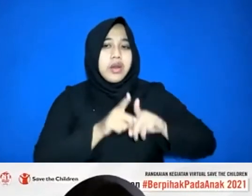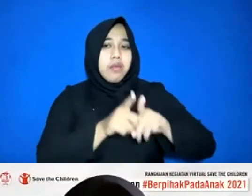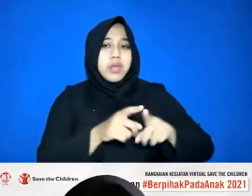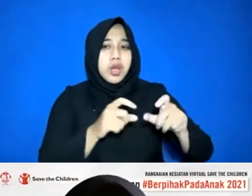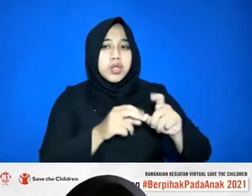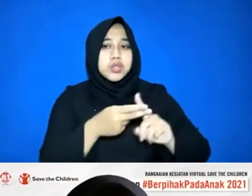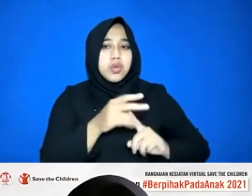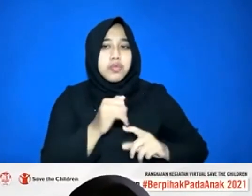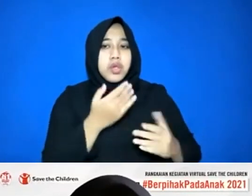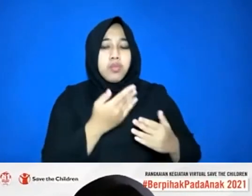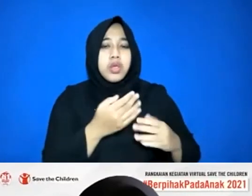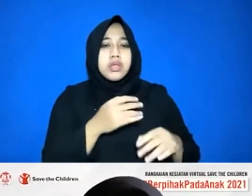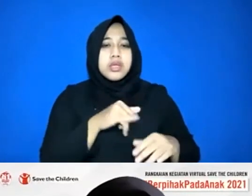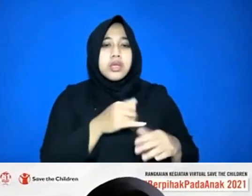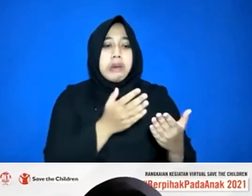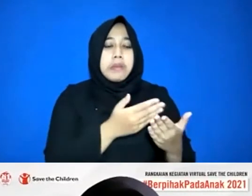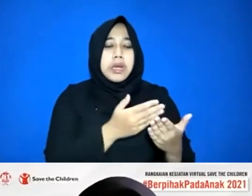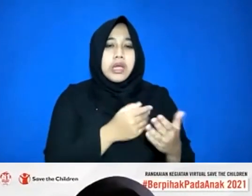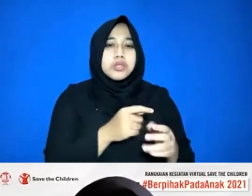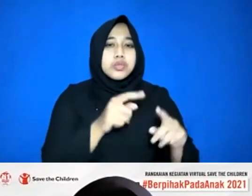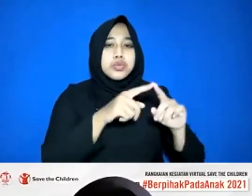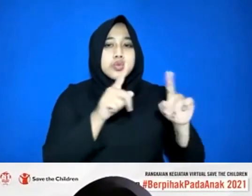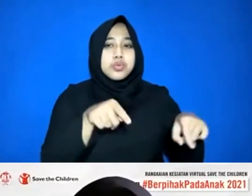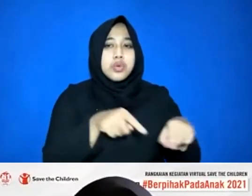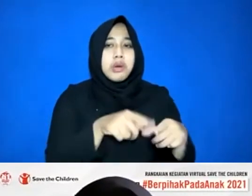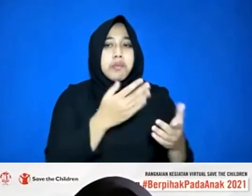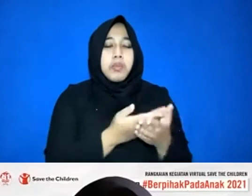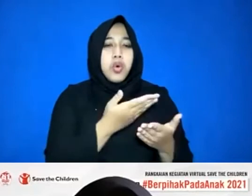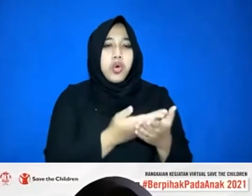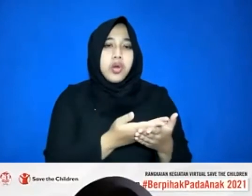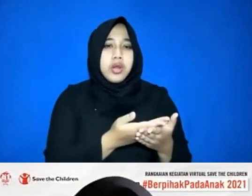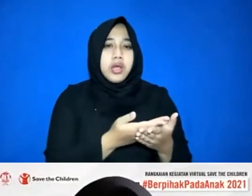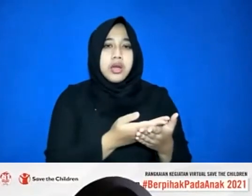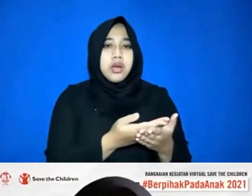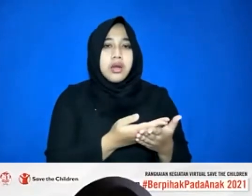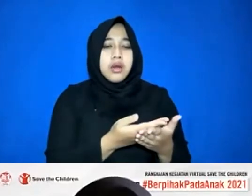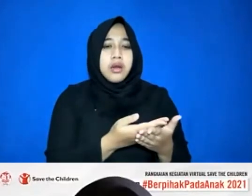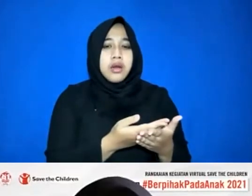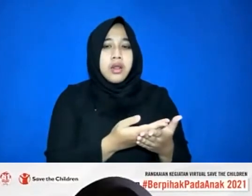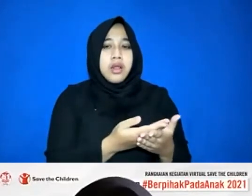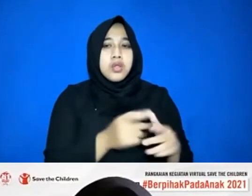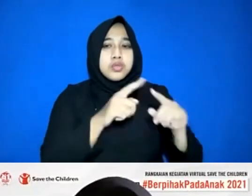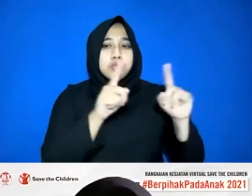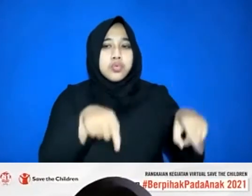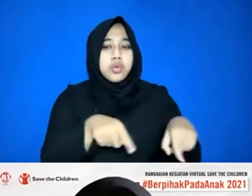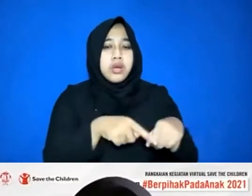Sofi, menjadi berkas, kemudian surat permohonan permohonan